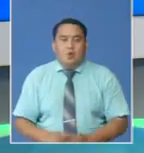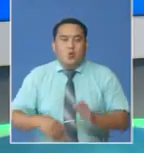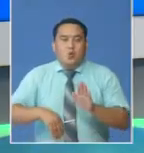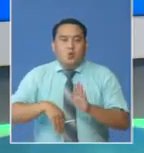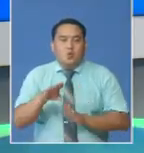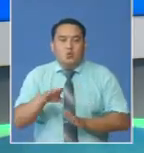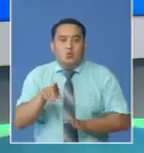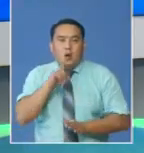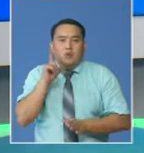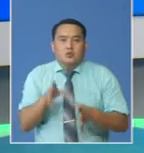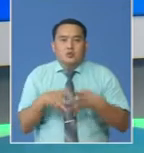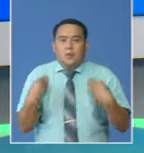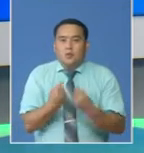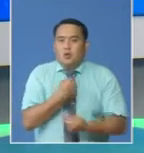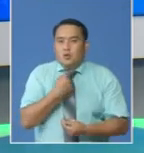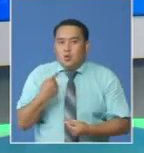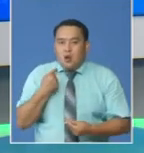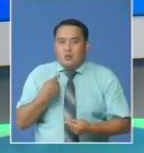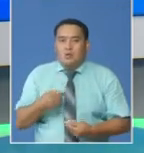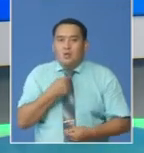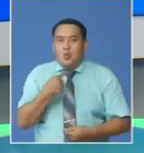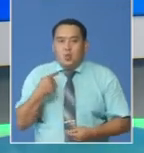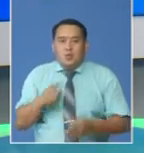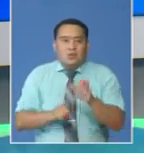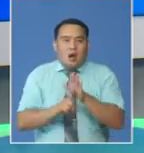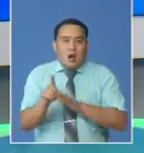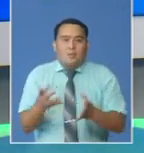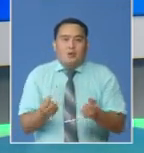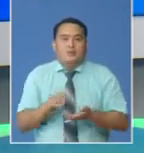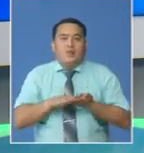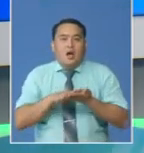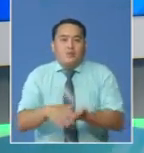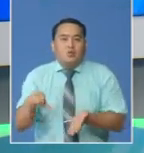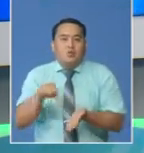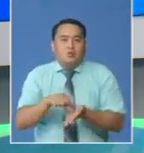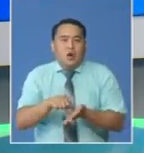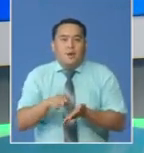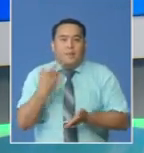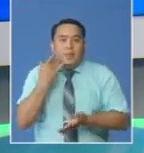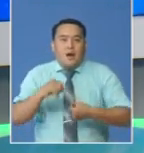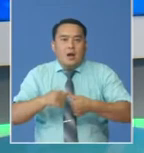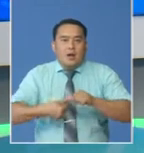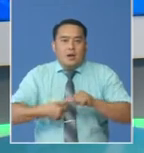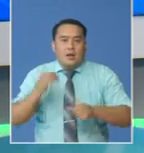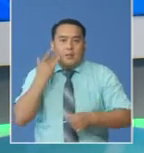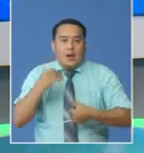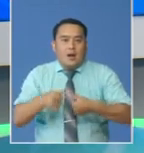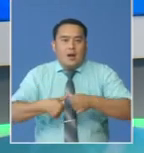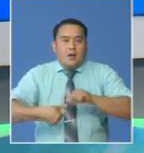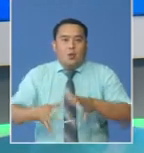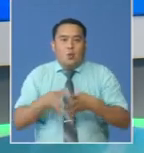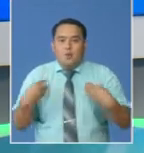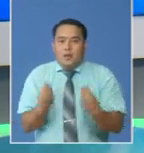Лучшую молодую семью выберут в Талдыкургане. В областном центре начался прием заявок на участие в конкурсе «Мәңгелек ел, мәңгелек